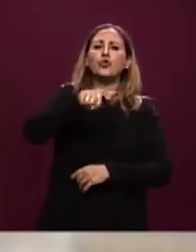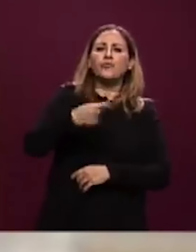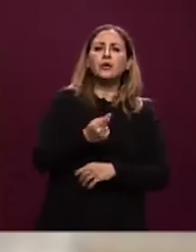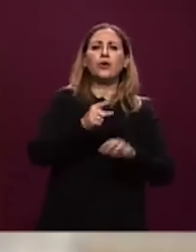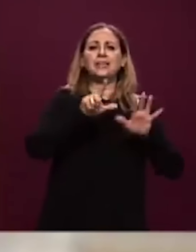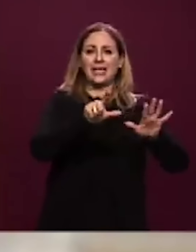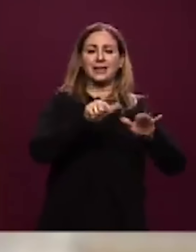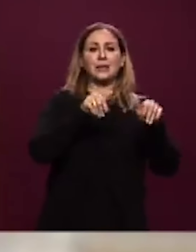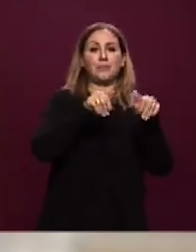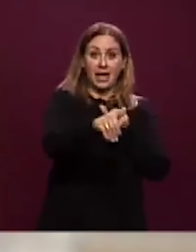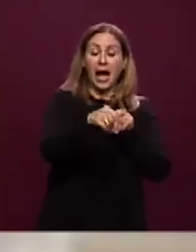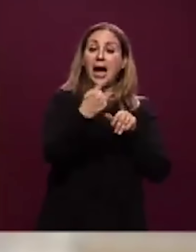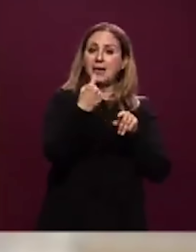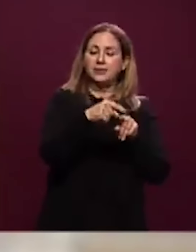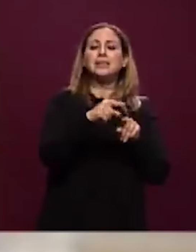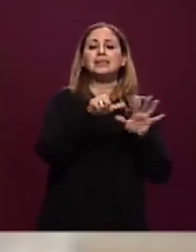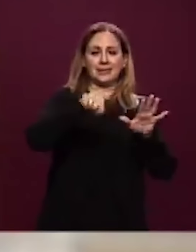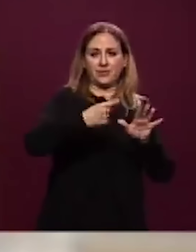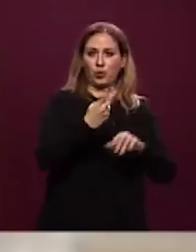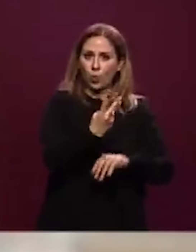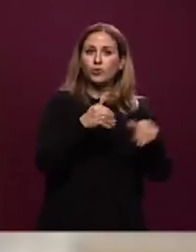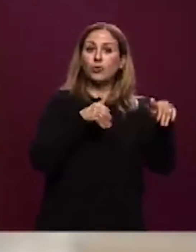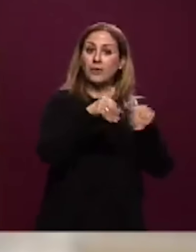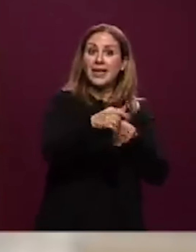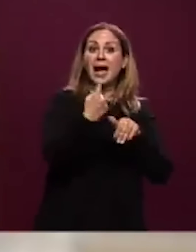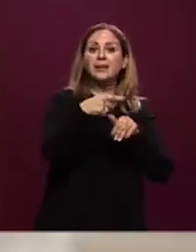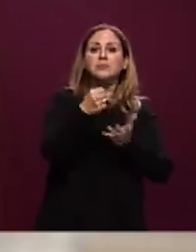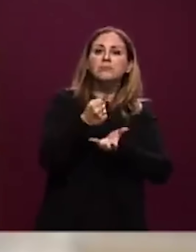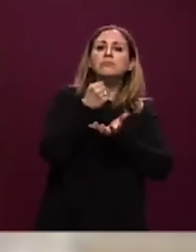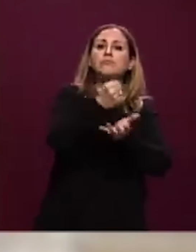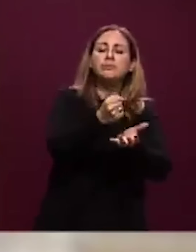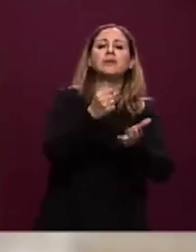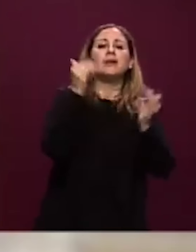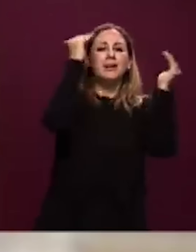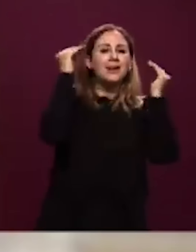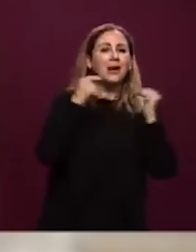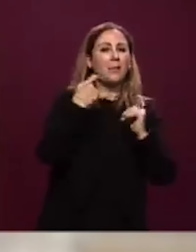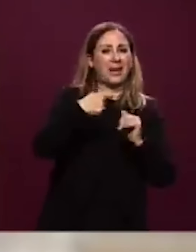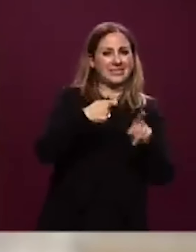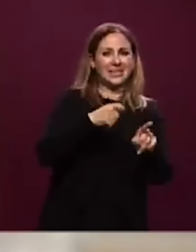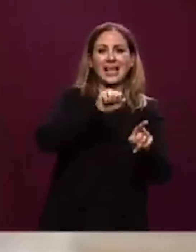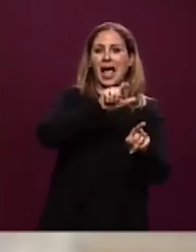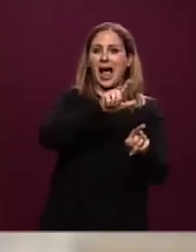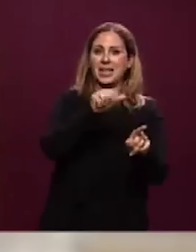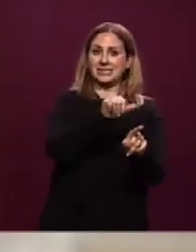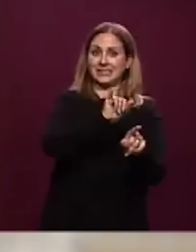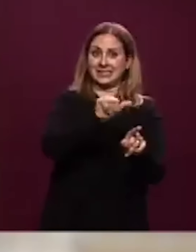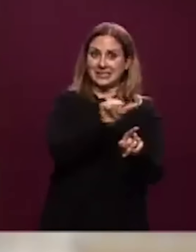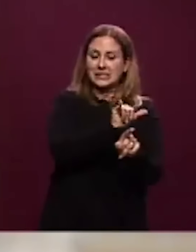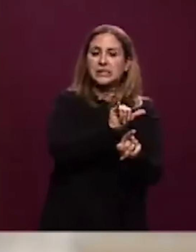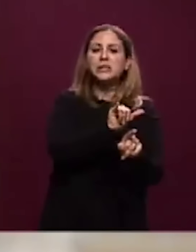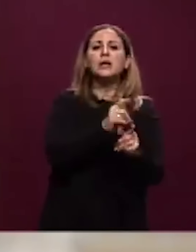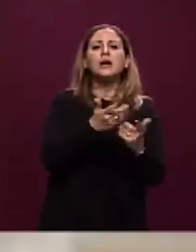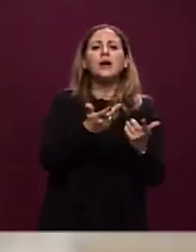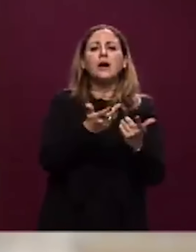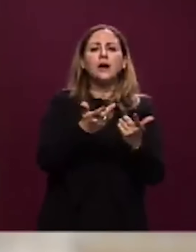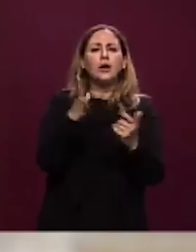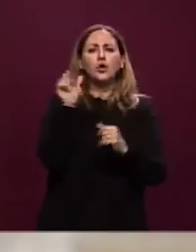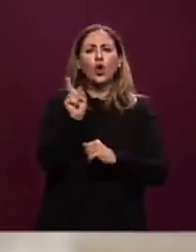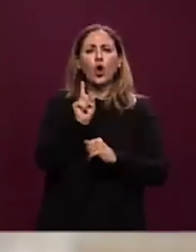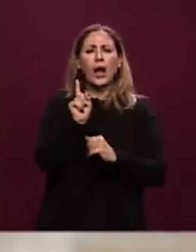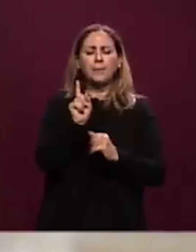con l'87% dei voti a casa sua. E allora dove sta il confine tra bene e male,